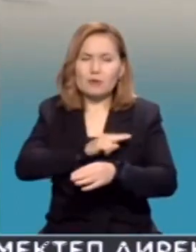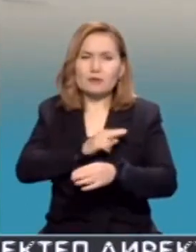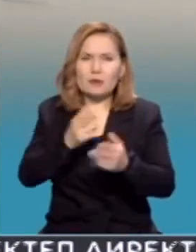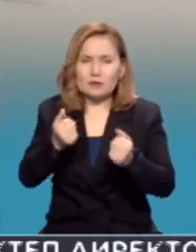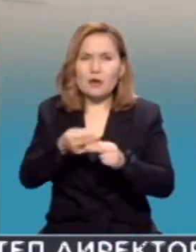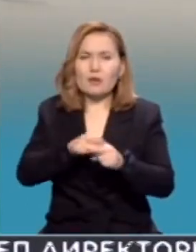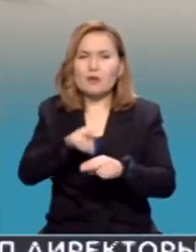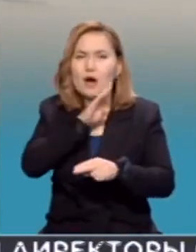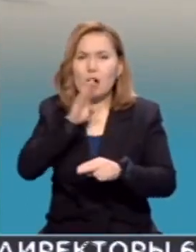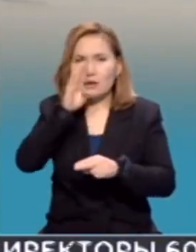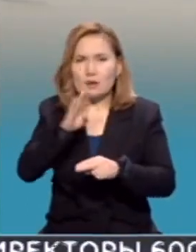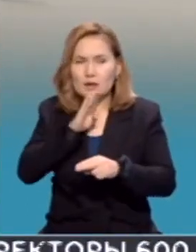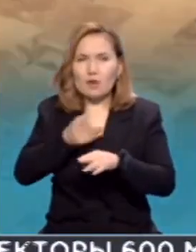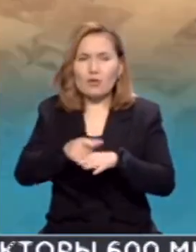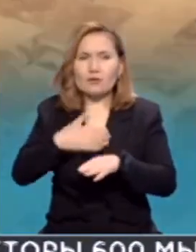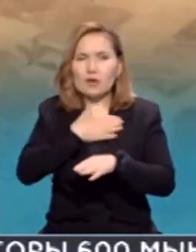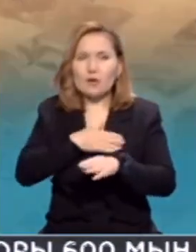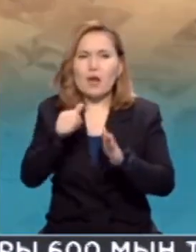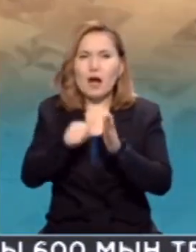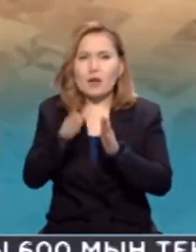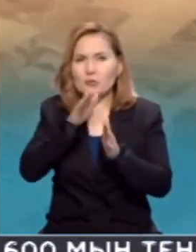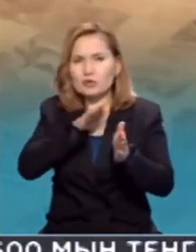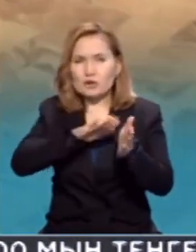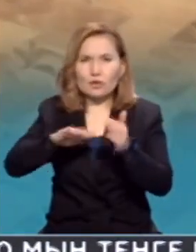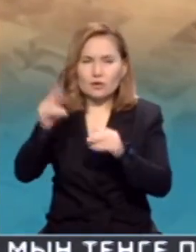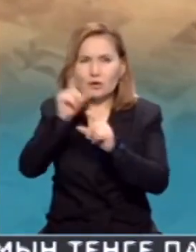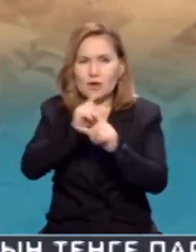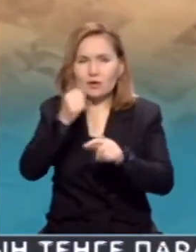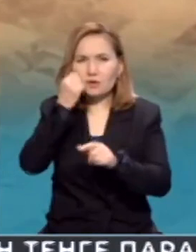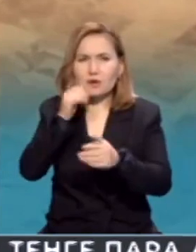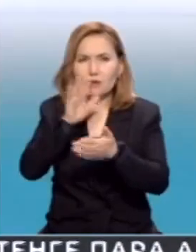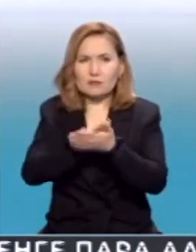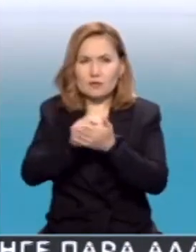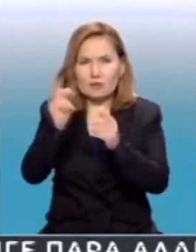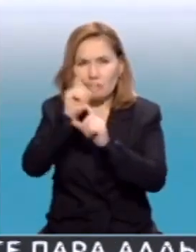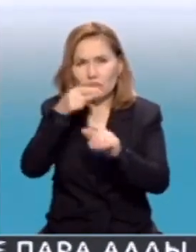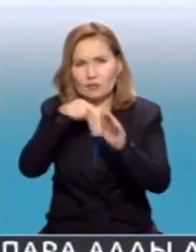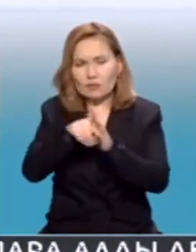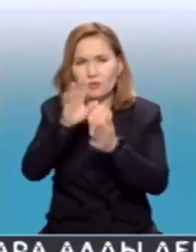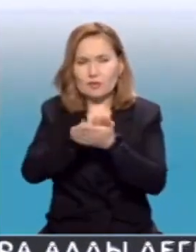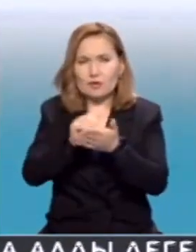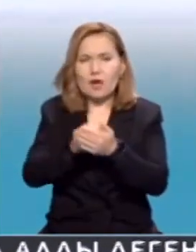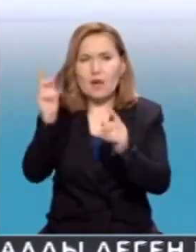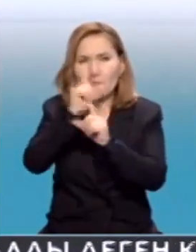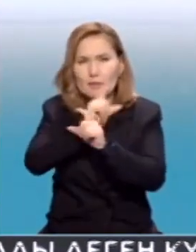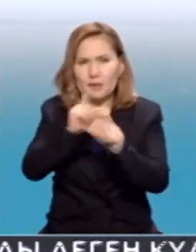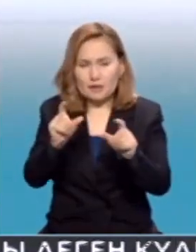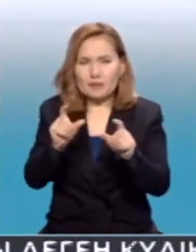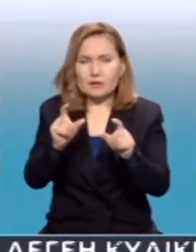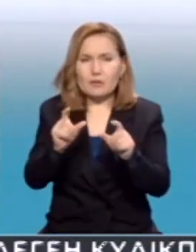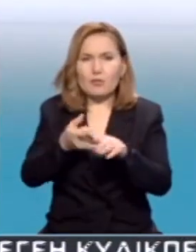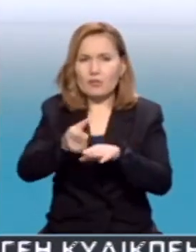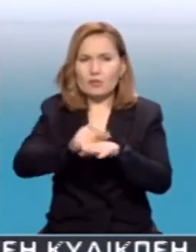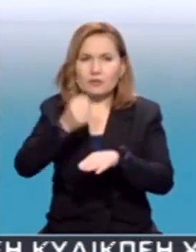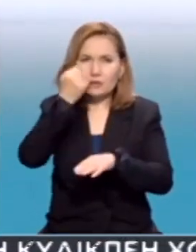ата-ананың көңіл алаң салынғанына 60 жылдан асқан ғимарат әбден тозған. Мектеп қазіргі заман талабына сай